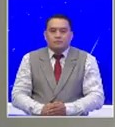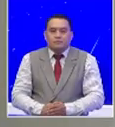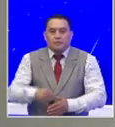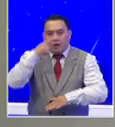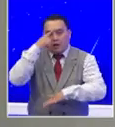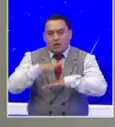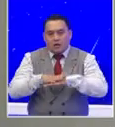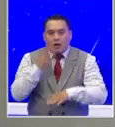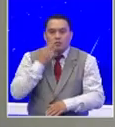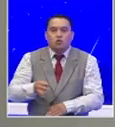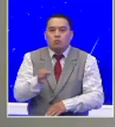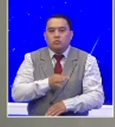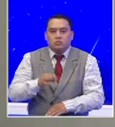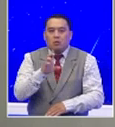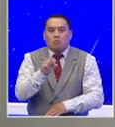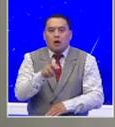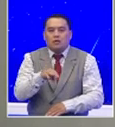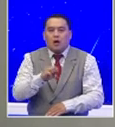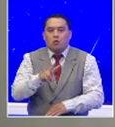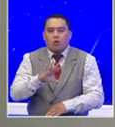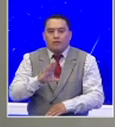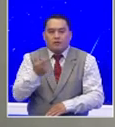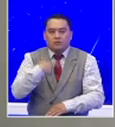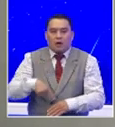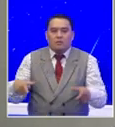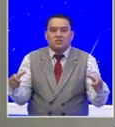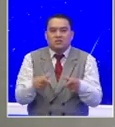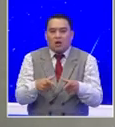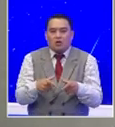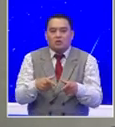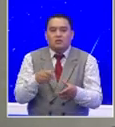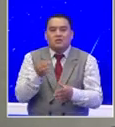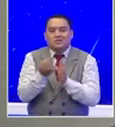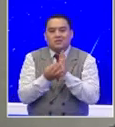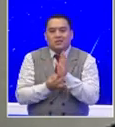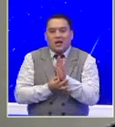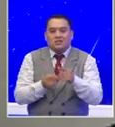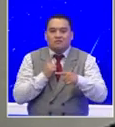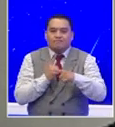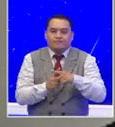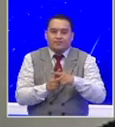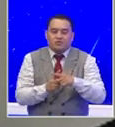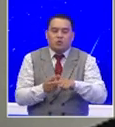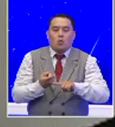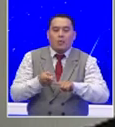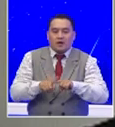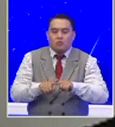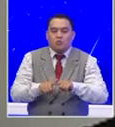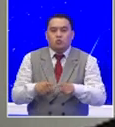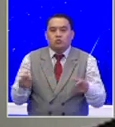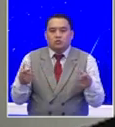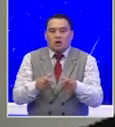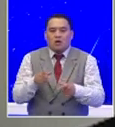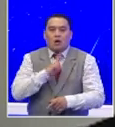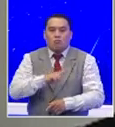Аким Алматинской области Аманды Кабаталов ушел на самоизоляцию. К сожалению, крайний тест, который он сдал, показал положительный результат.